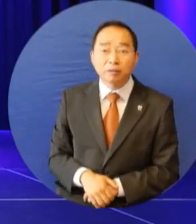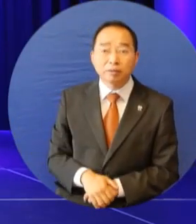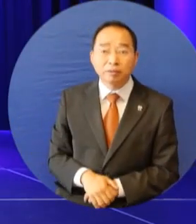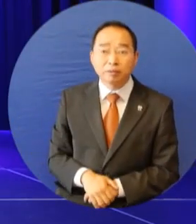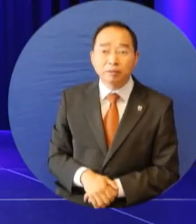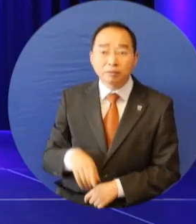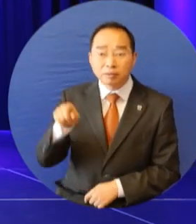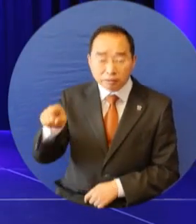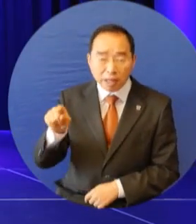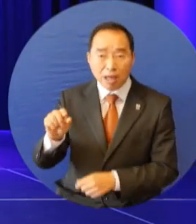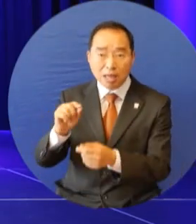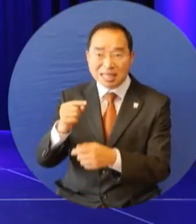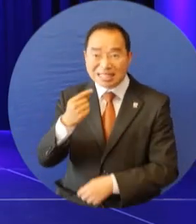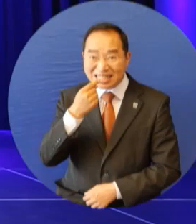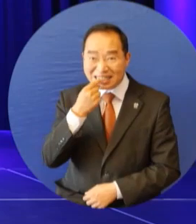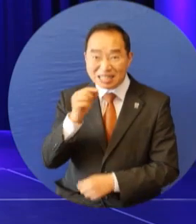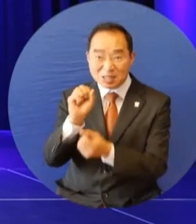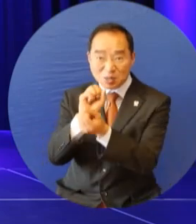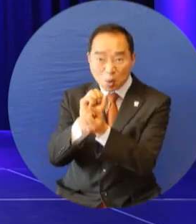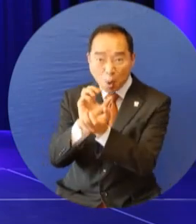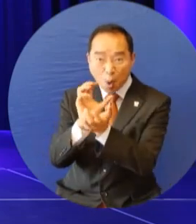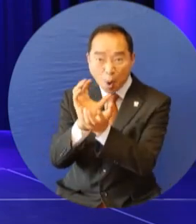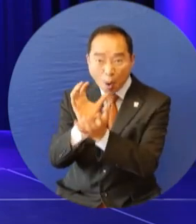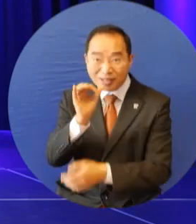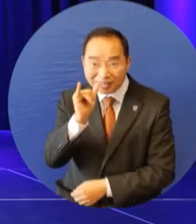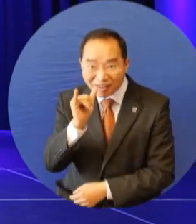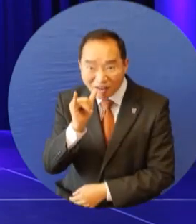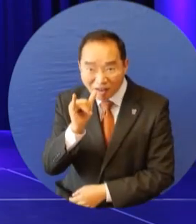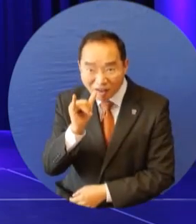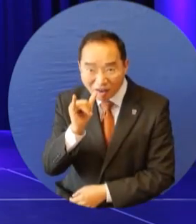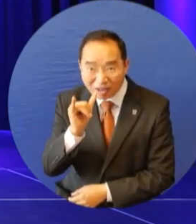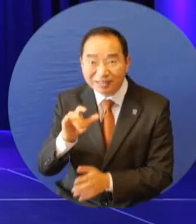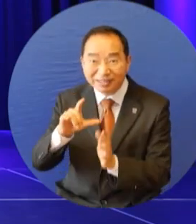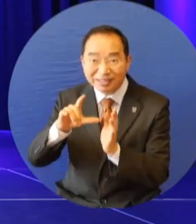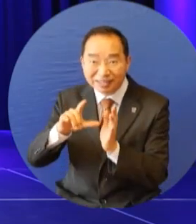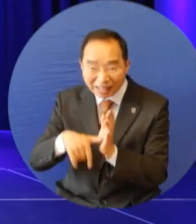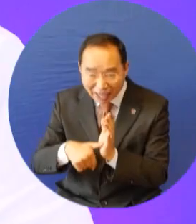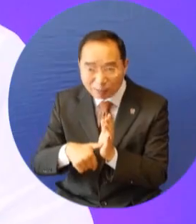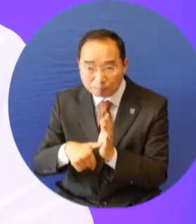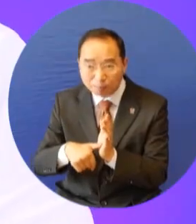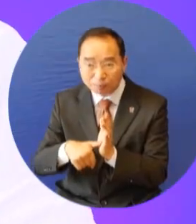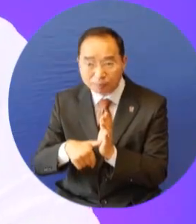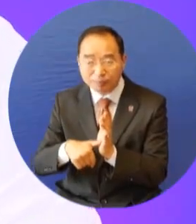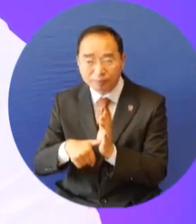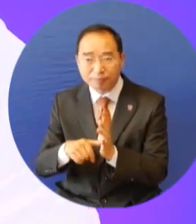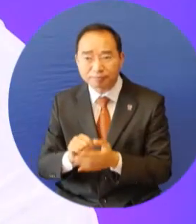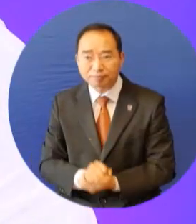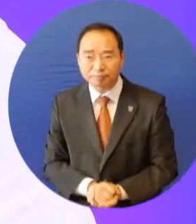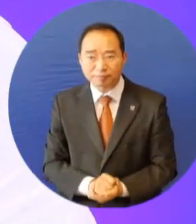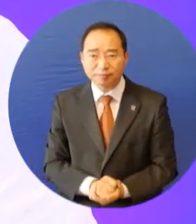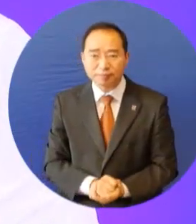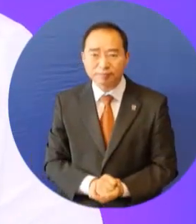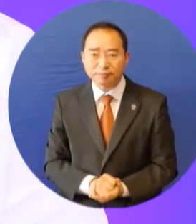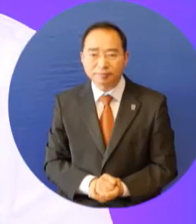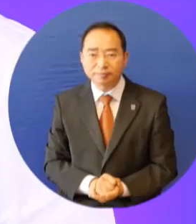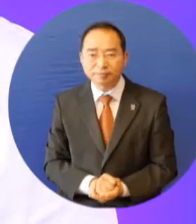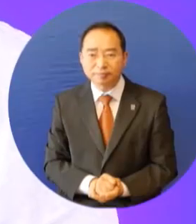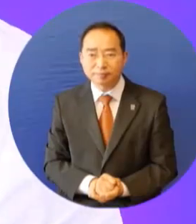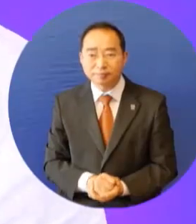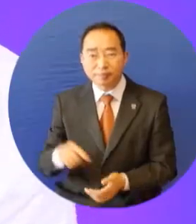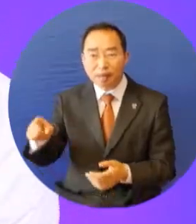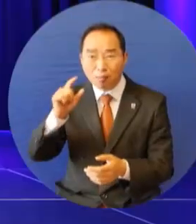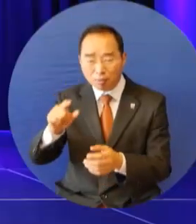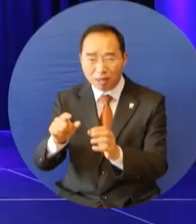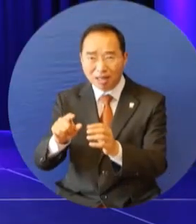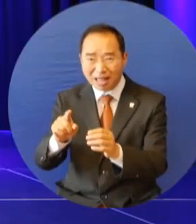그렇게 뭐 좋아하지 않을까? 이 저기에 꽃이 하얀 게 잔게 피거든. 그럼 좀 억세했을 때 저게